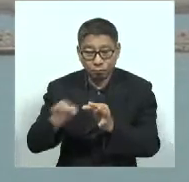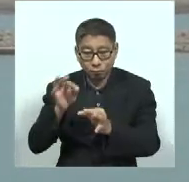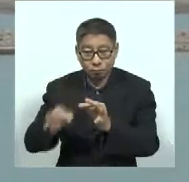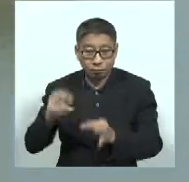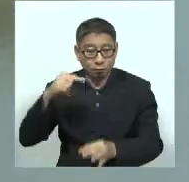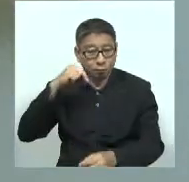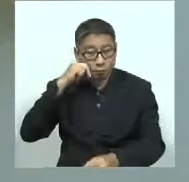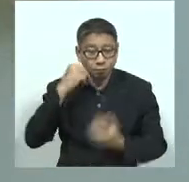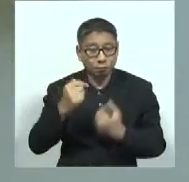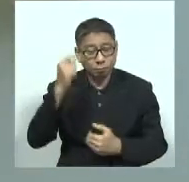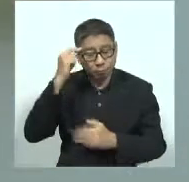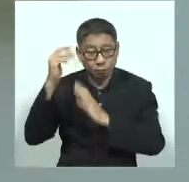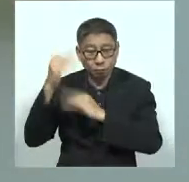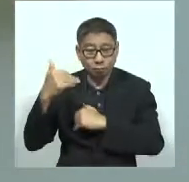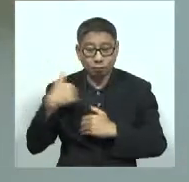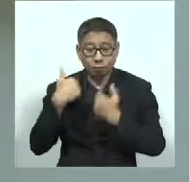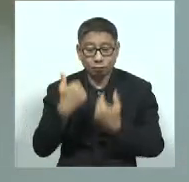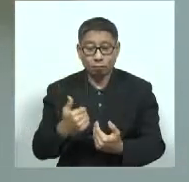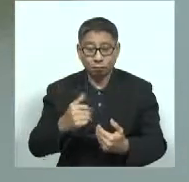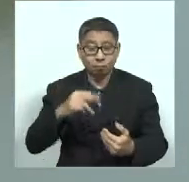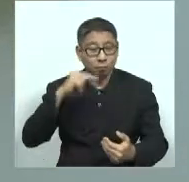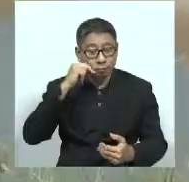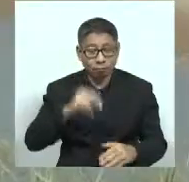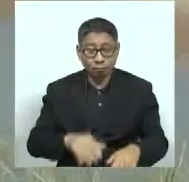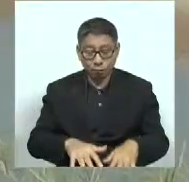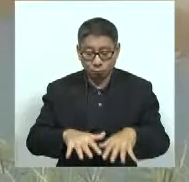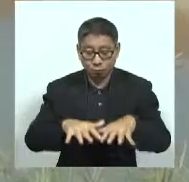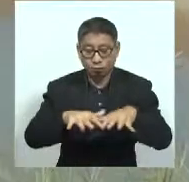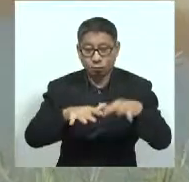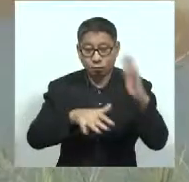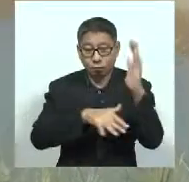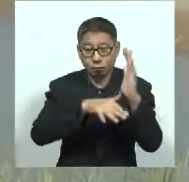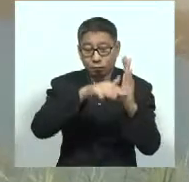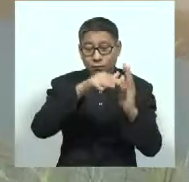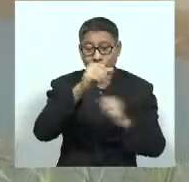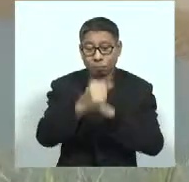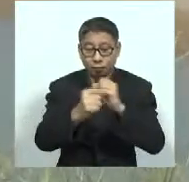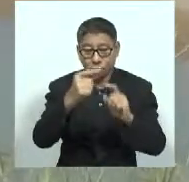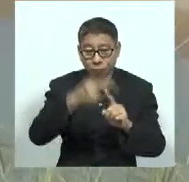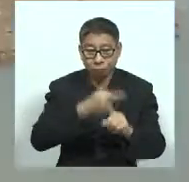ค่ะโดยคาดว่าน่าจะมีเริ่มมีน้ำเพิ่มขึ้นตั้งแต่เดือนกรกฎาคมเป็นต้นไปค่ะ